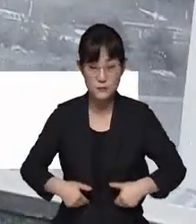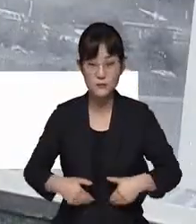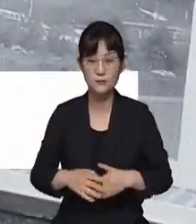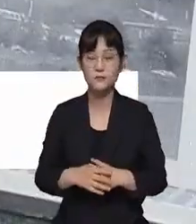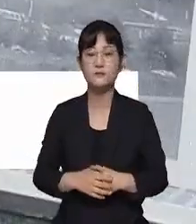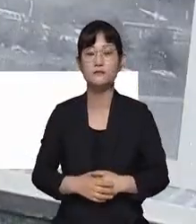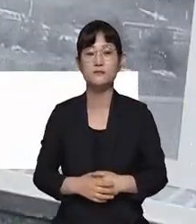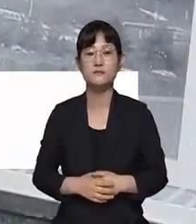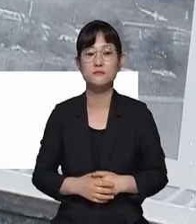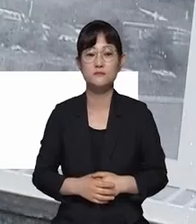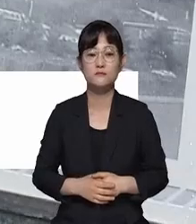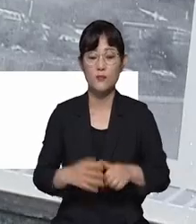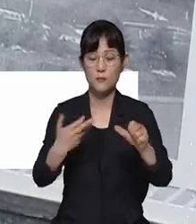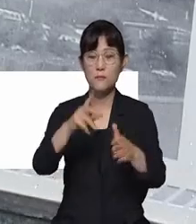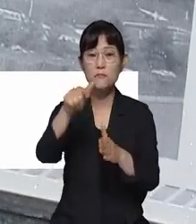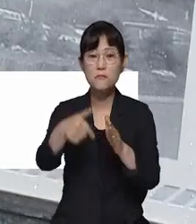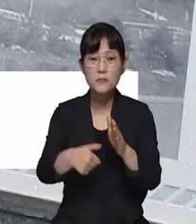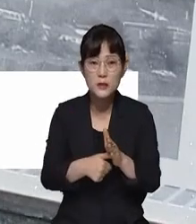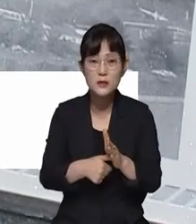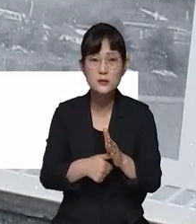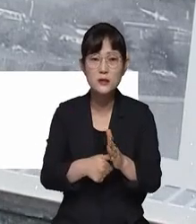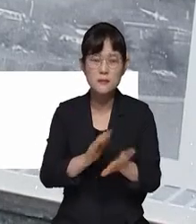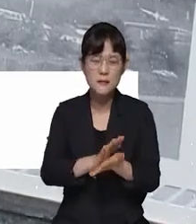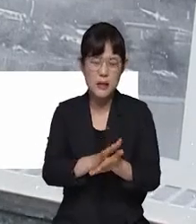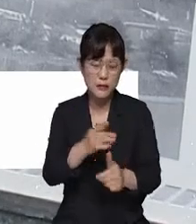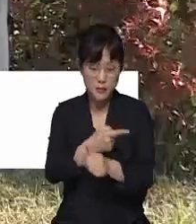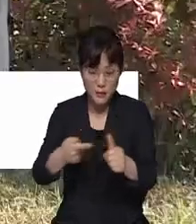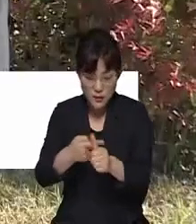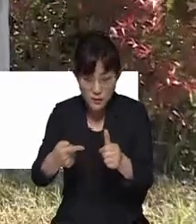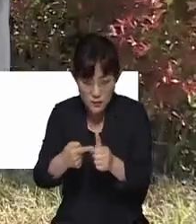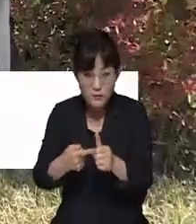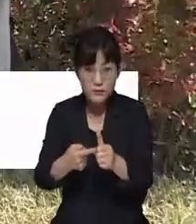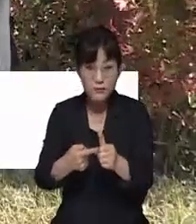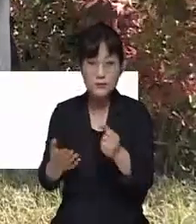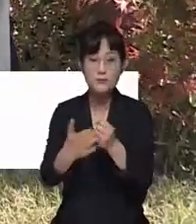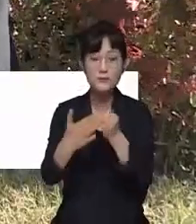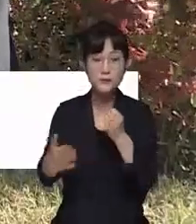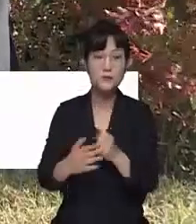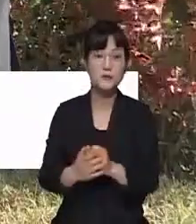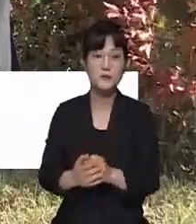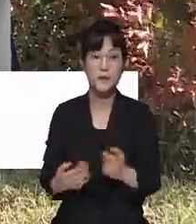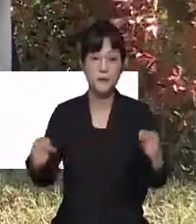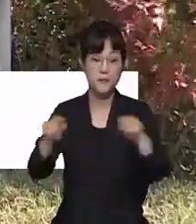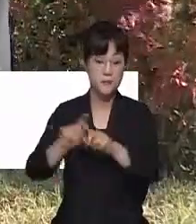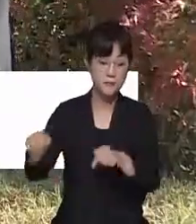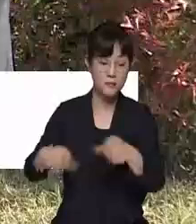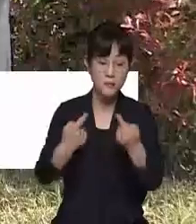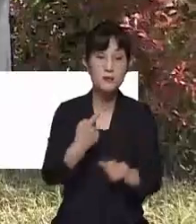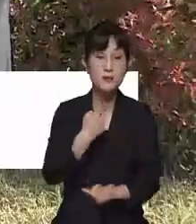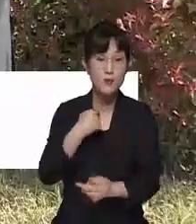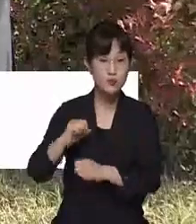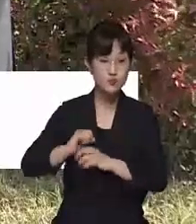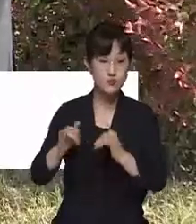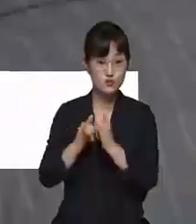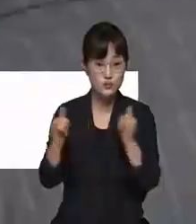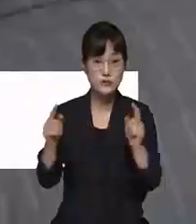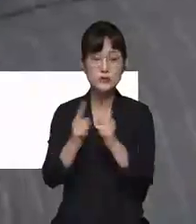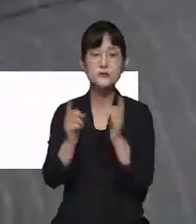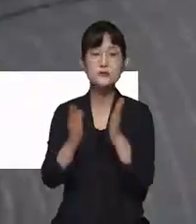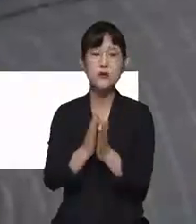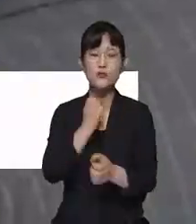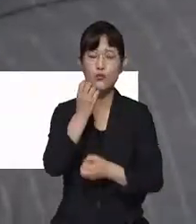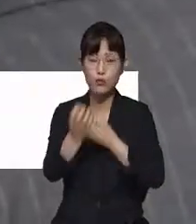된다고 생각을 합니다. 당시에 얼마나 잔인하게 했으면 그게 같이 그 있었던 그